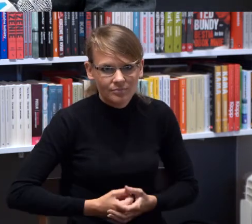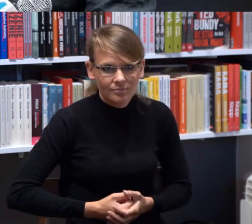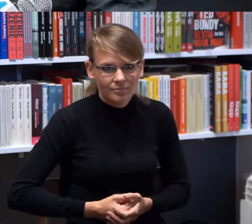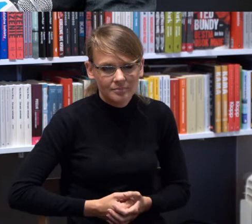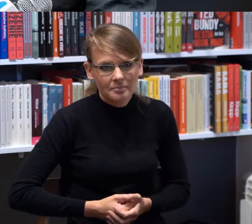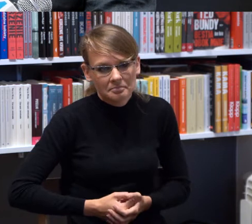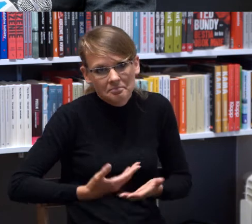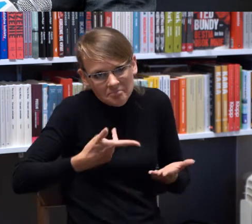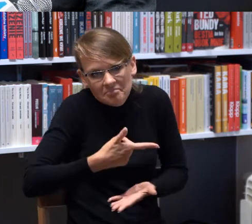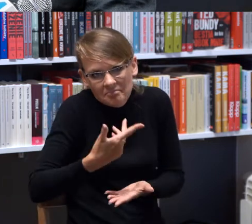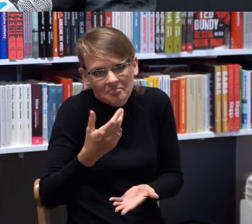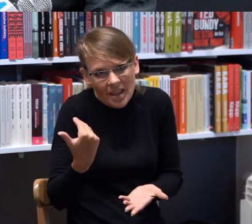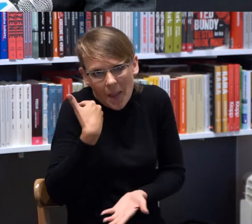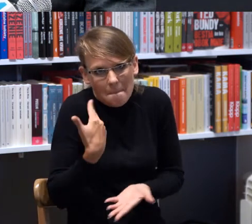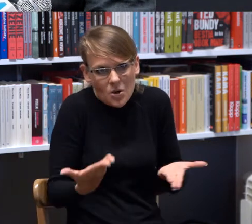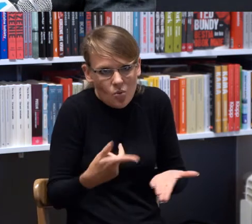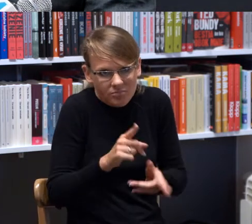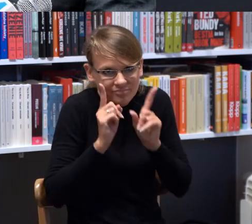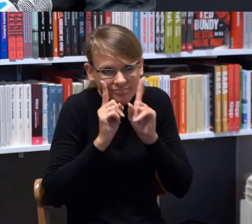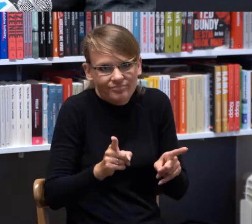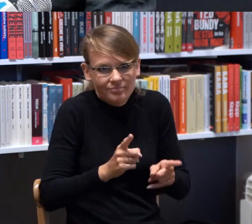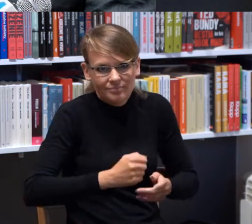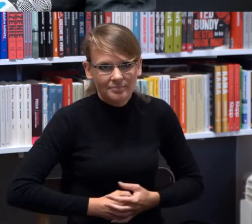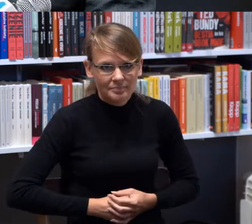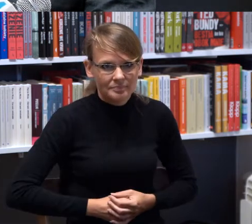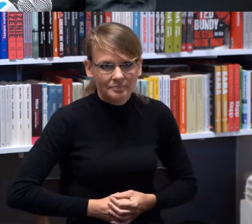No ale taka jest rzeczywistość